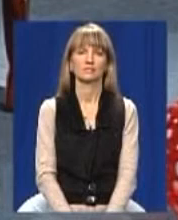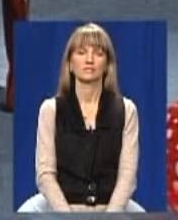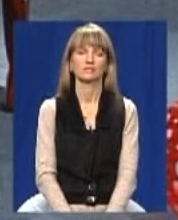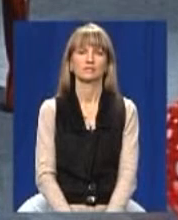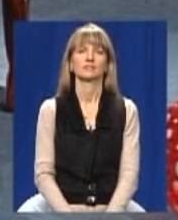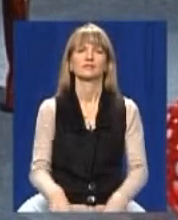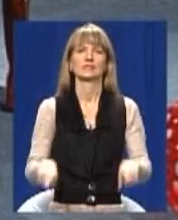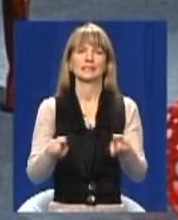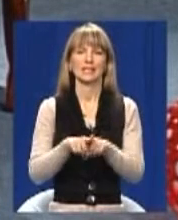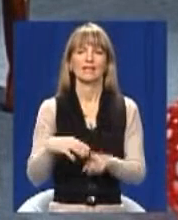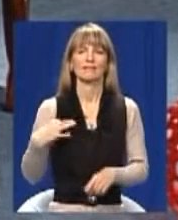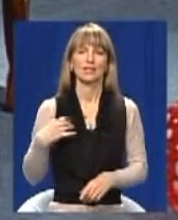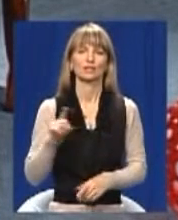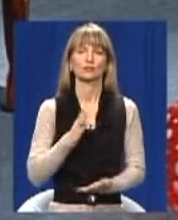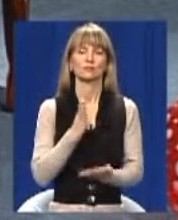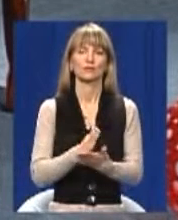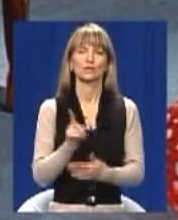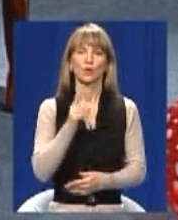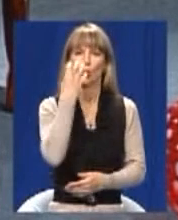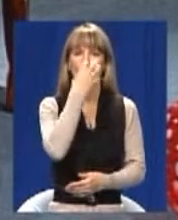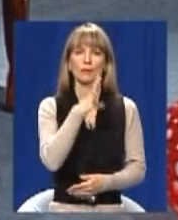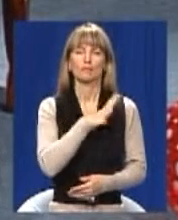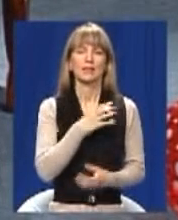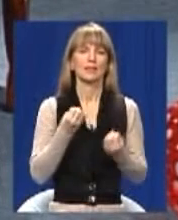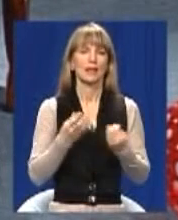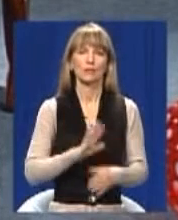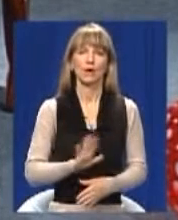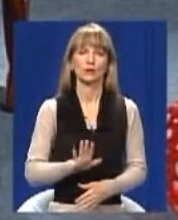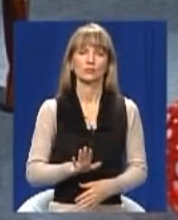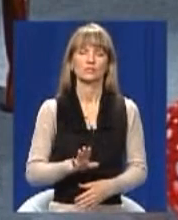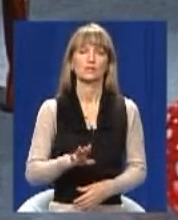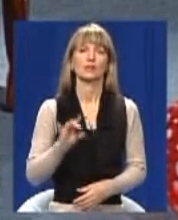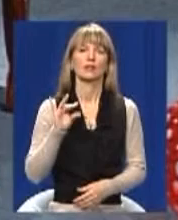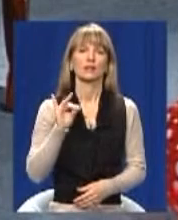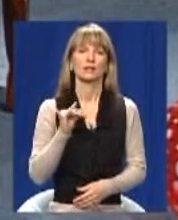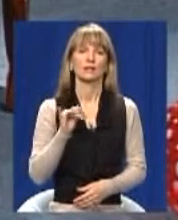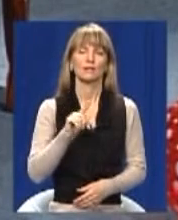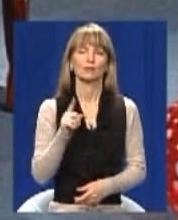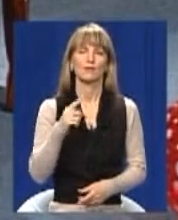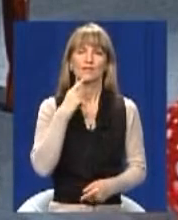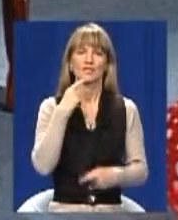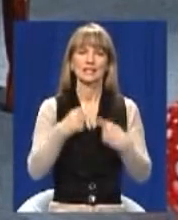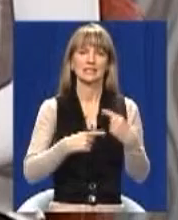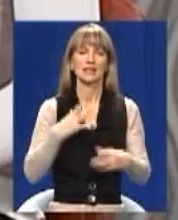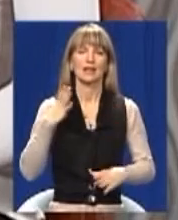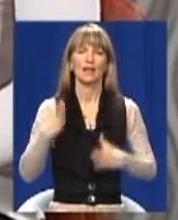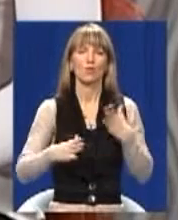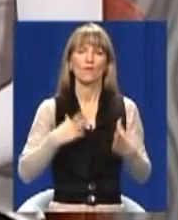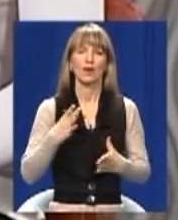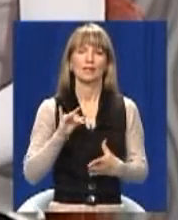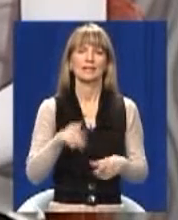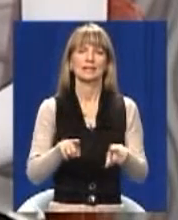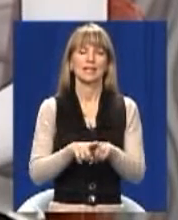Ну, от такі речі, що виявляється, що клоуном бути не так-то й просто. Адже постійні репетиції, тренування і